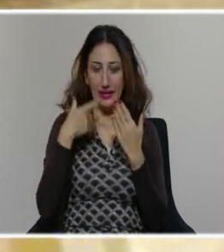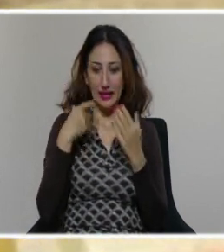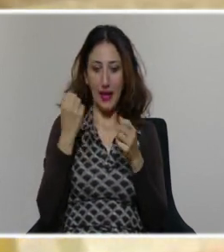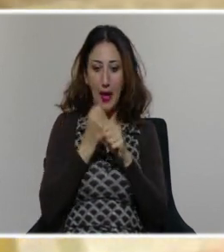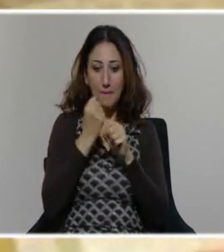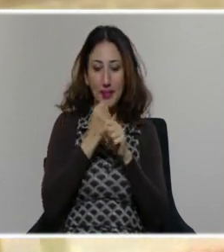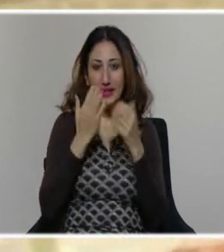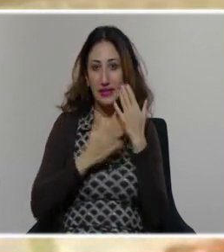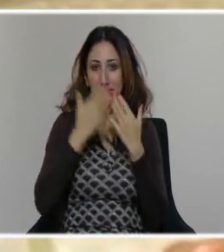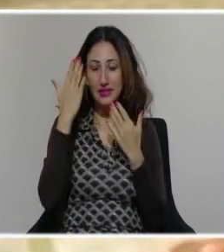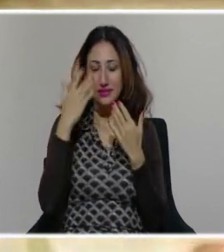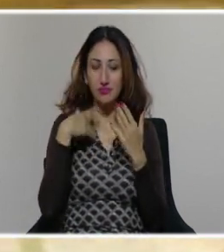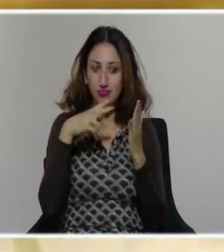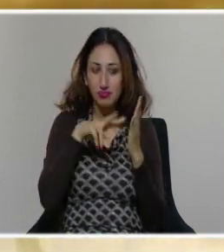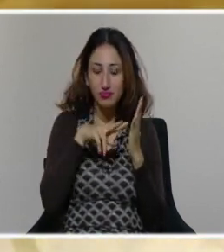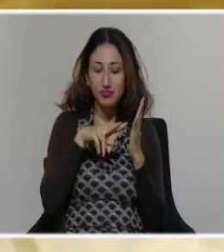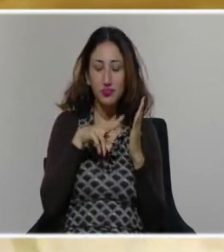وحسيت أن الست دي